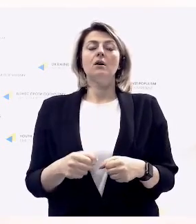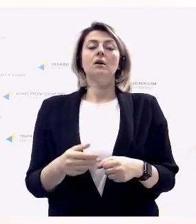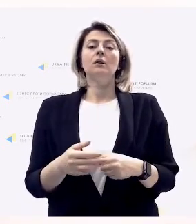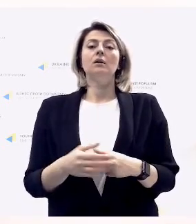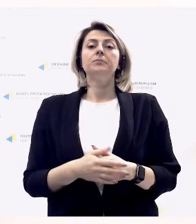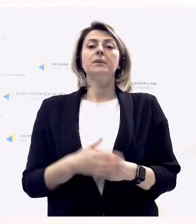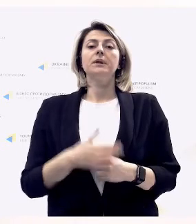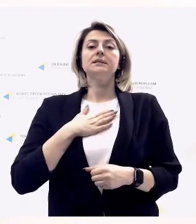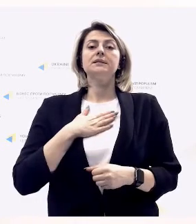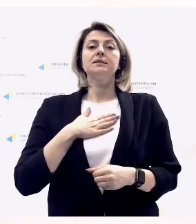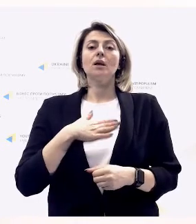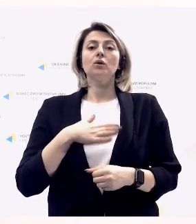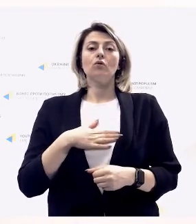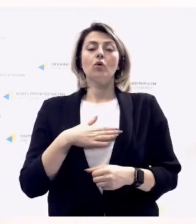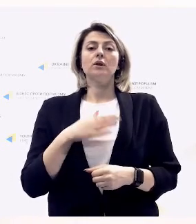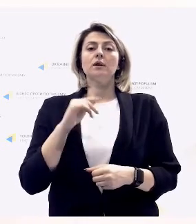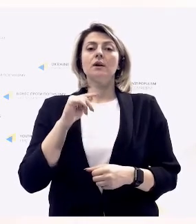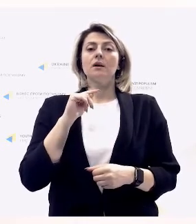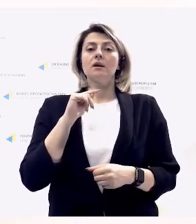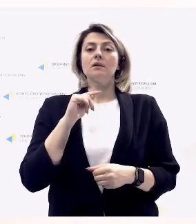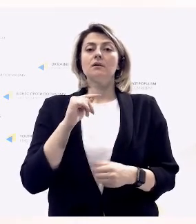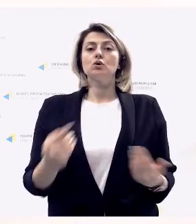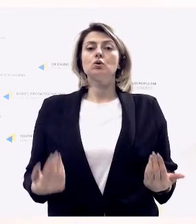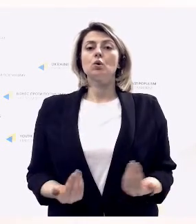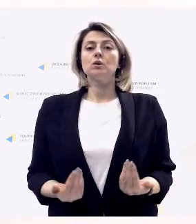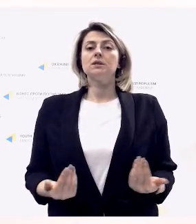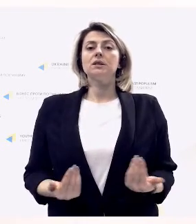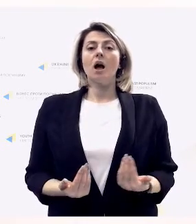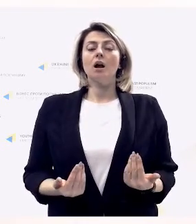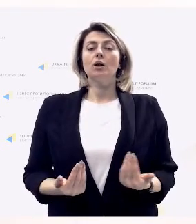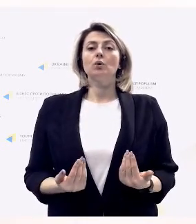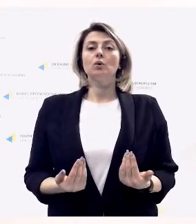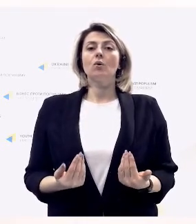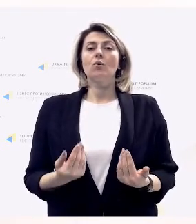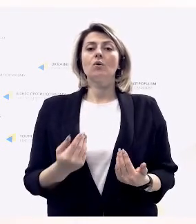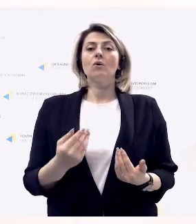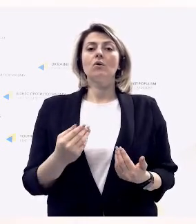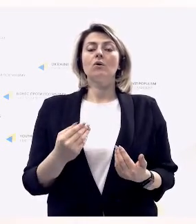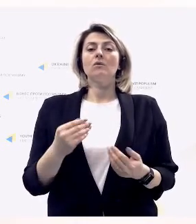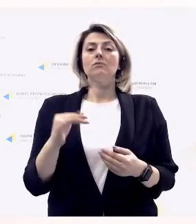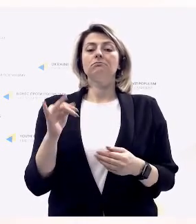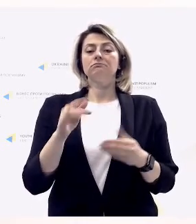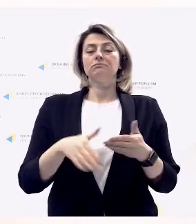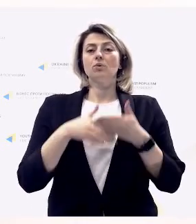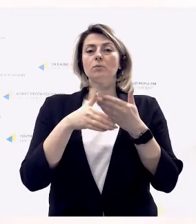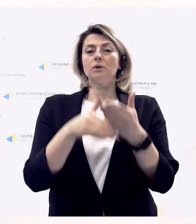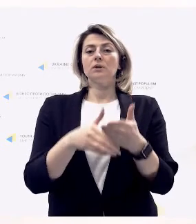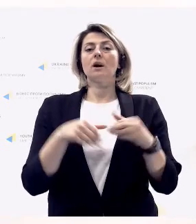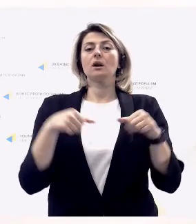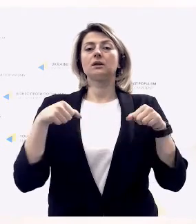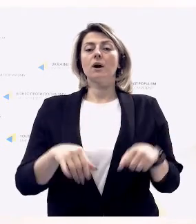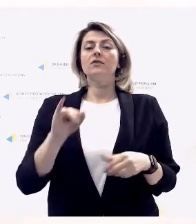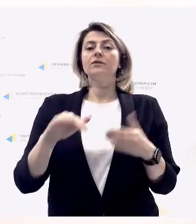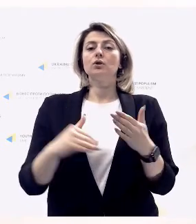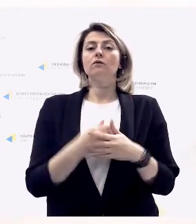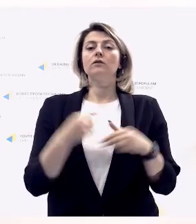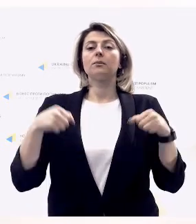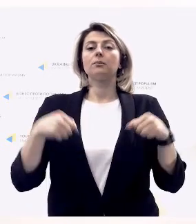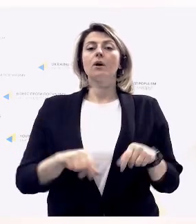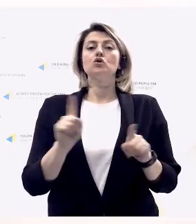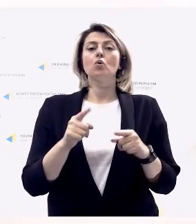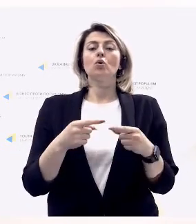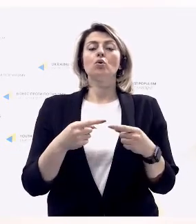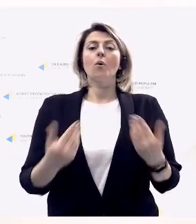задоволення економічної, соціальних, економічних, гуманітарних прав і відновлення прав щодо